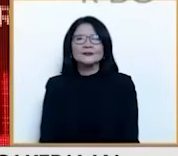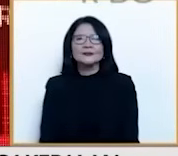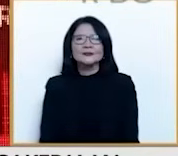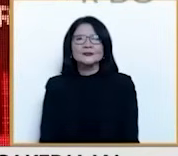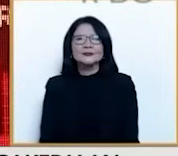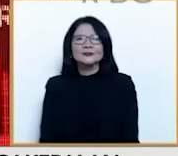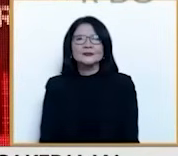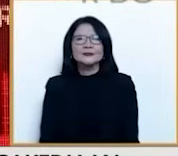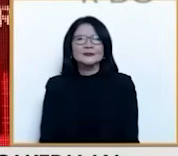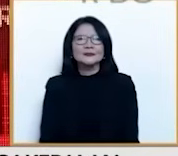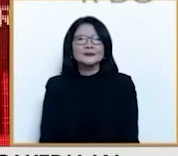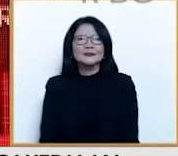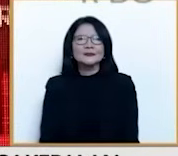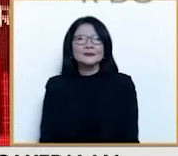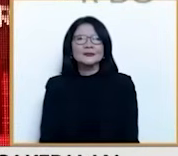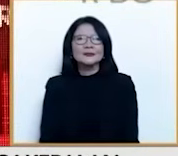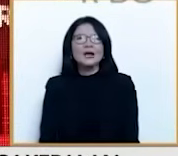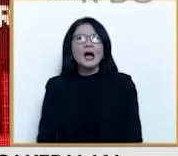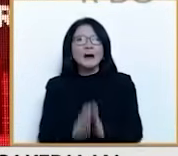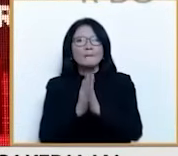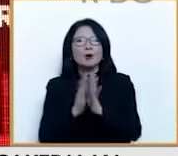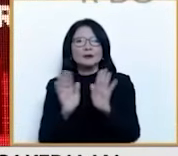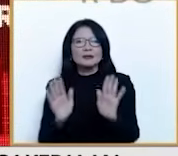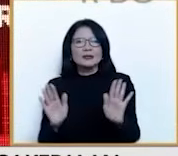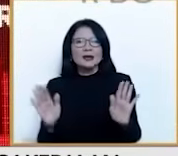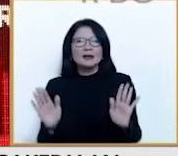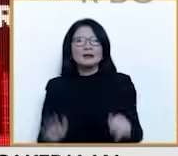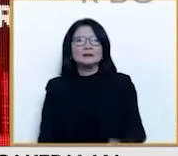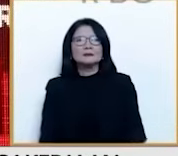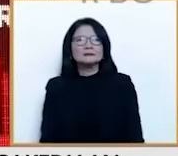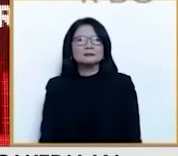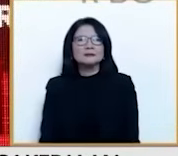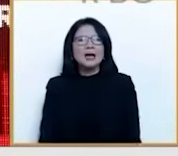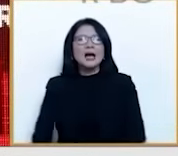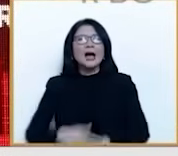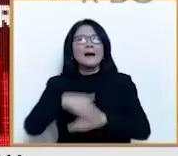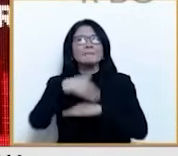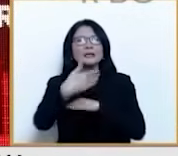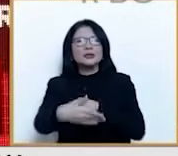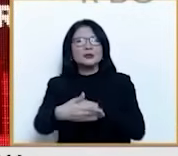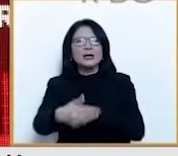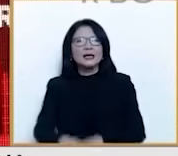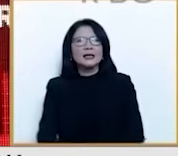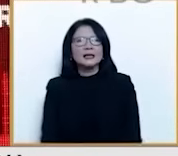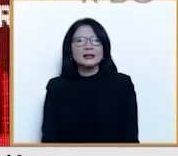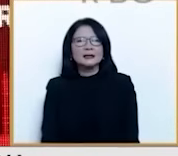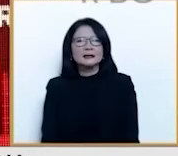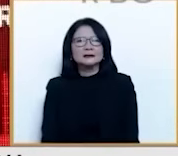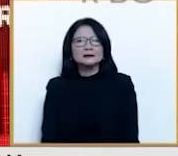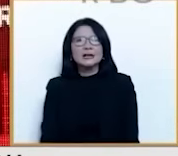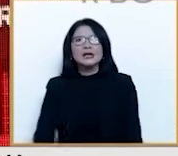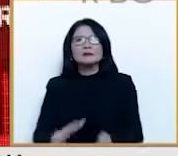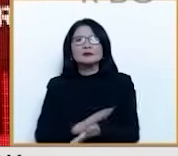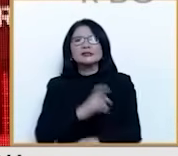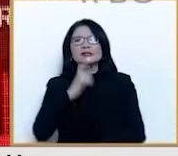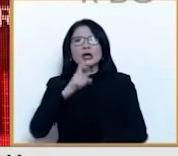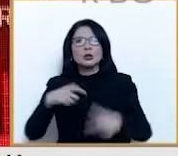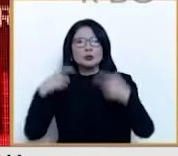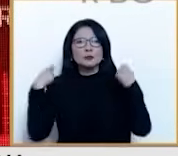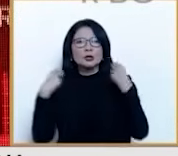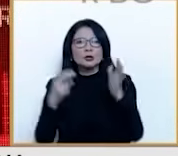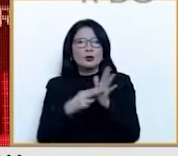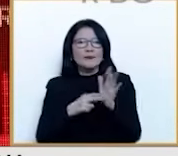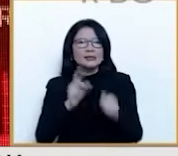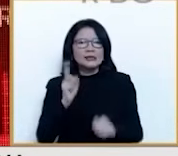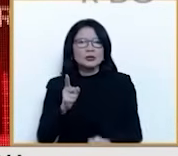tanggapan tentunya. Mohon tenang terlebih dahulu. Ya, dan berikutnya kita juga akan berikan kesempatan kepada calon gubernur nomor